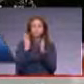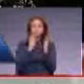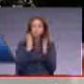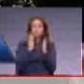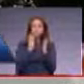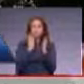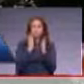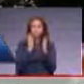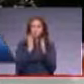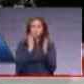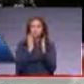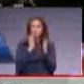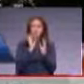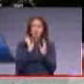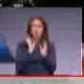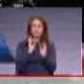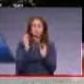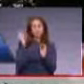قلت لهم هم دول كلهم كانوا